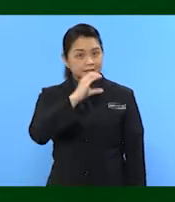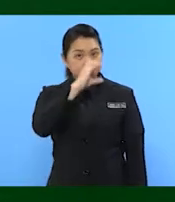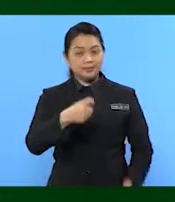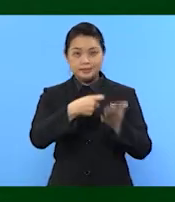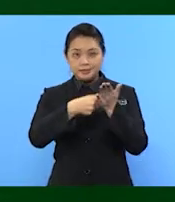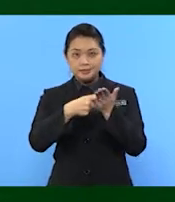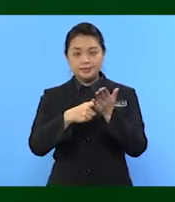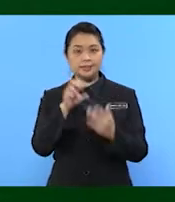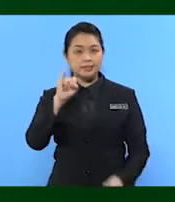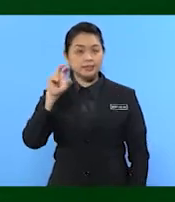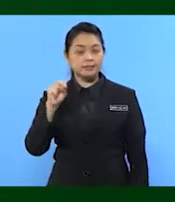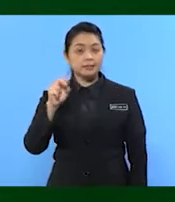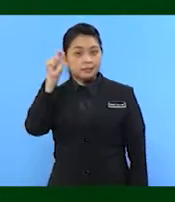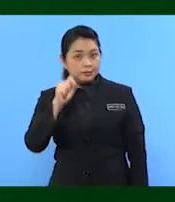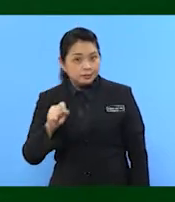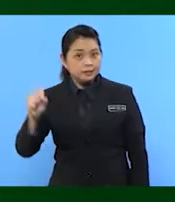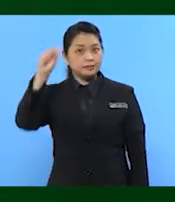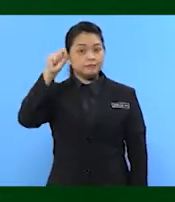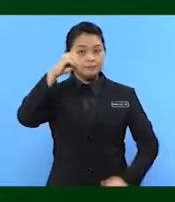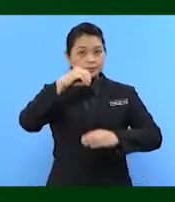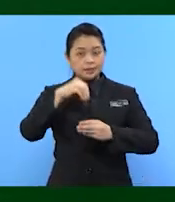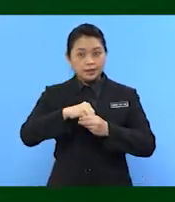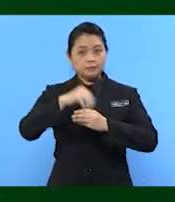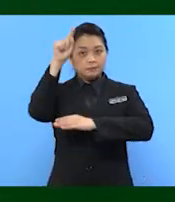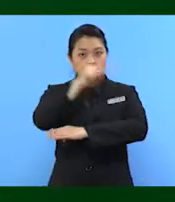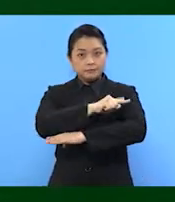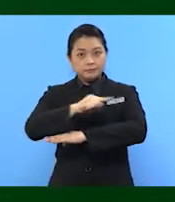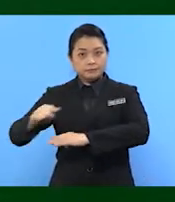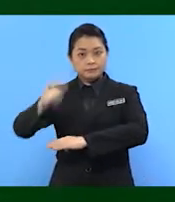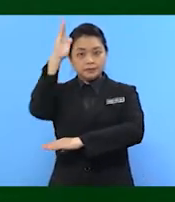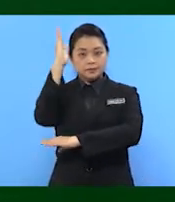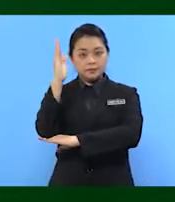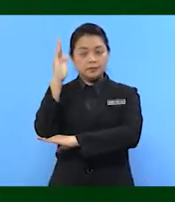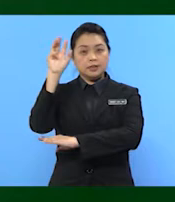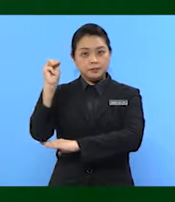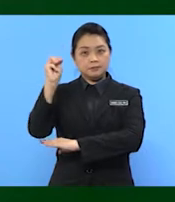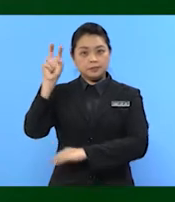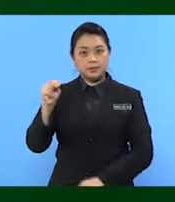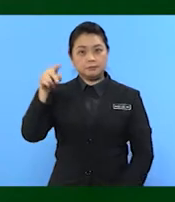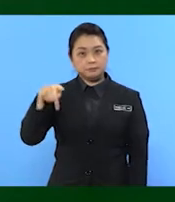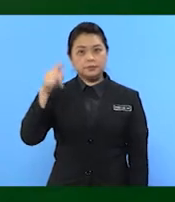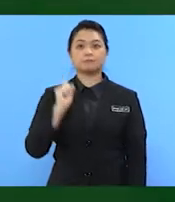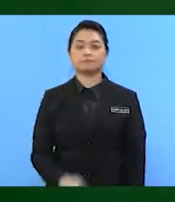Cari nilai sinus teta dalam segitiga bersudut tegak MNP.